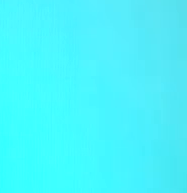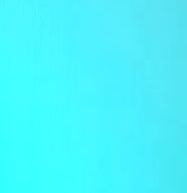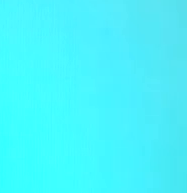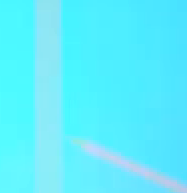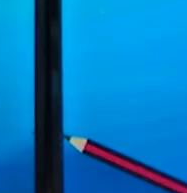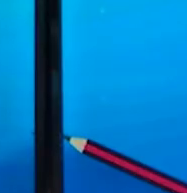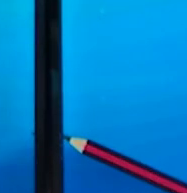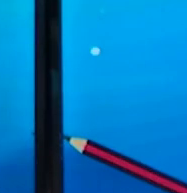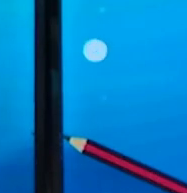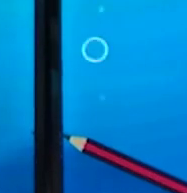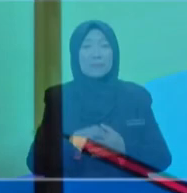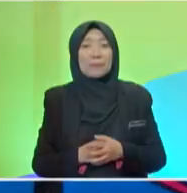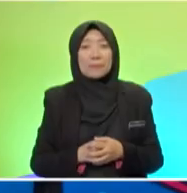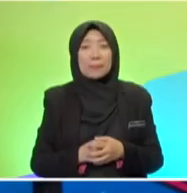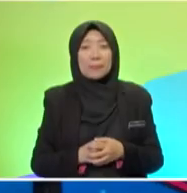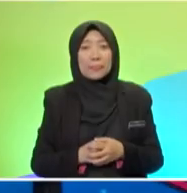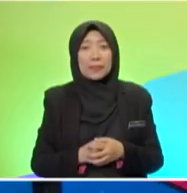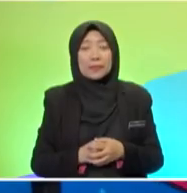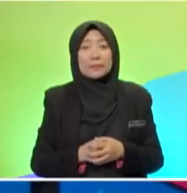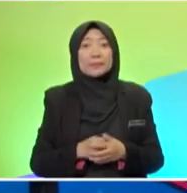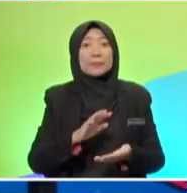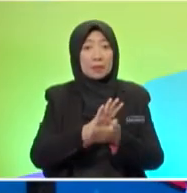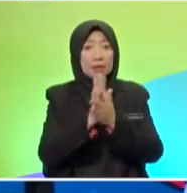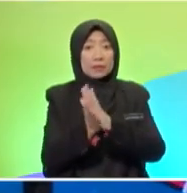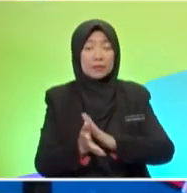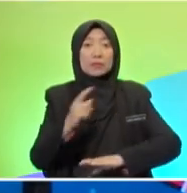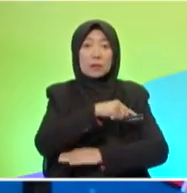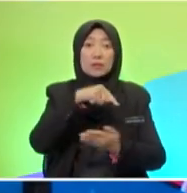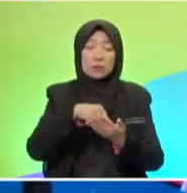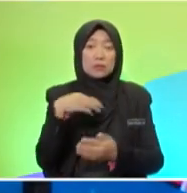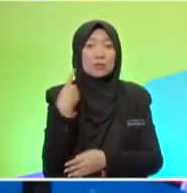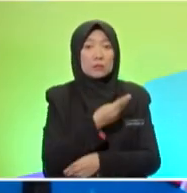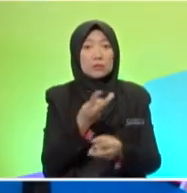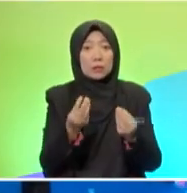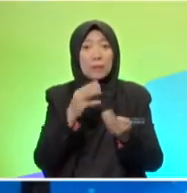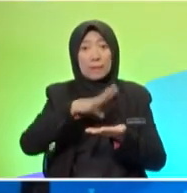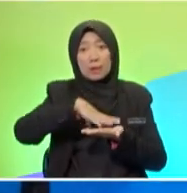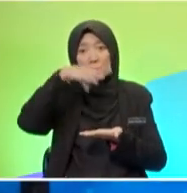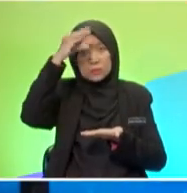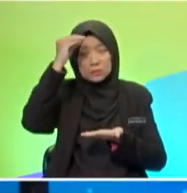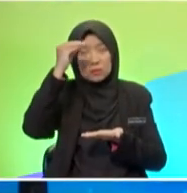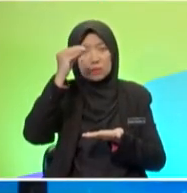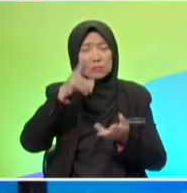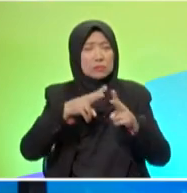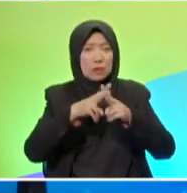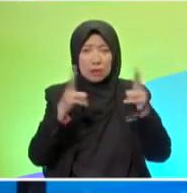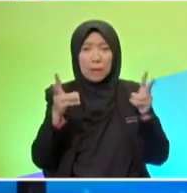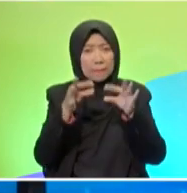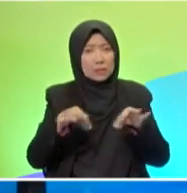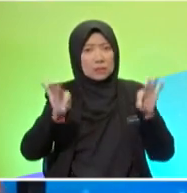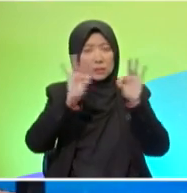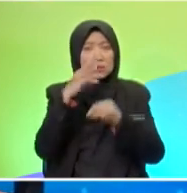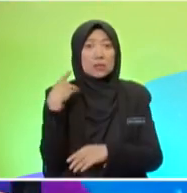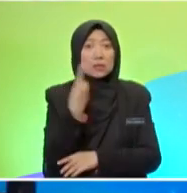kami pada hari ini Baiklah hari ini kita belajar mata pelajaran yang sangat penting untuk kita pahami kan